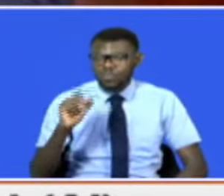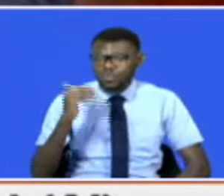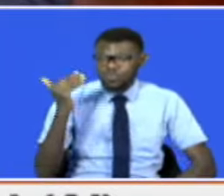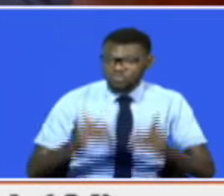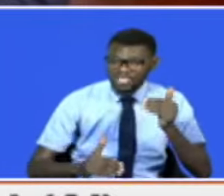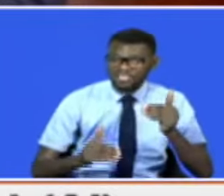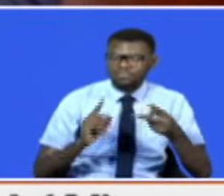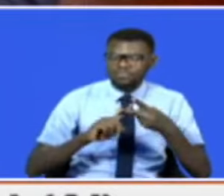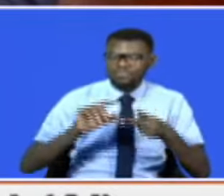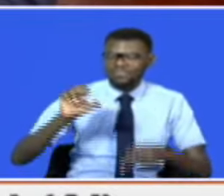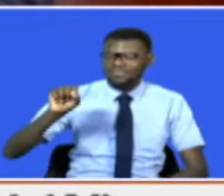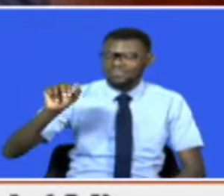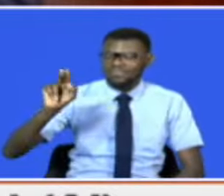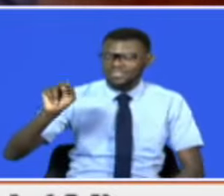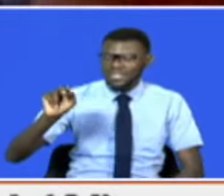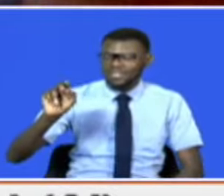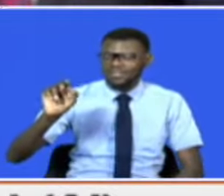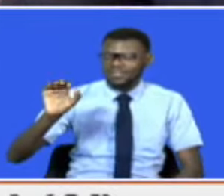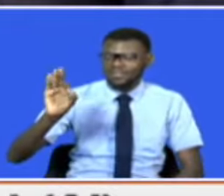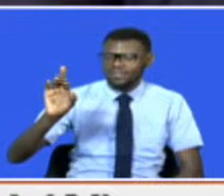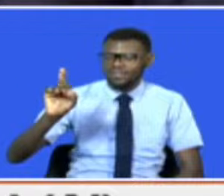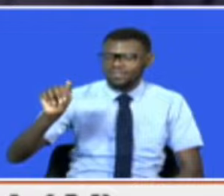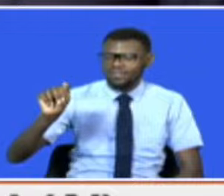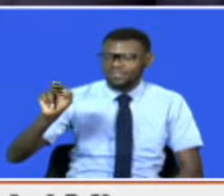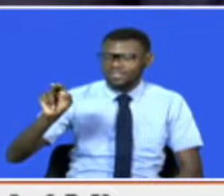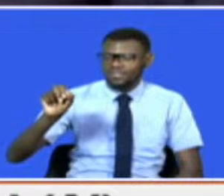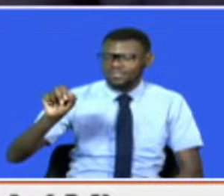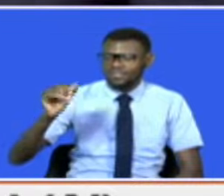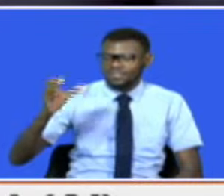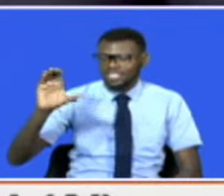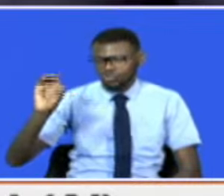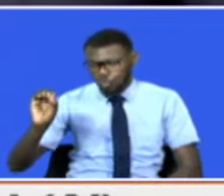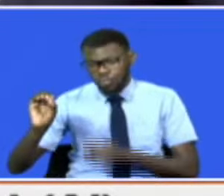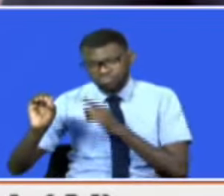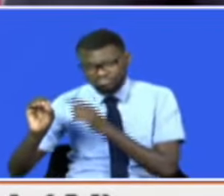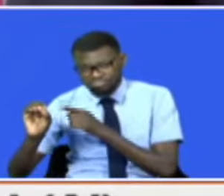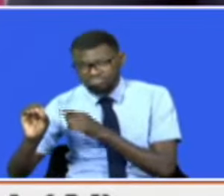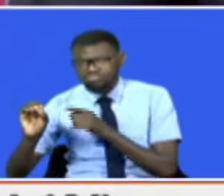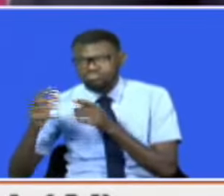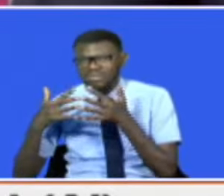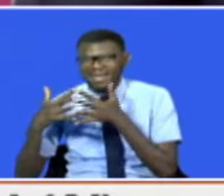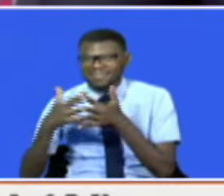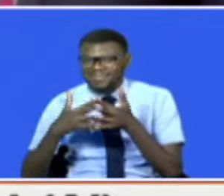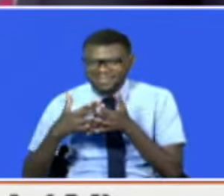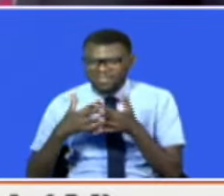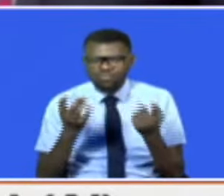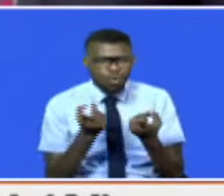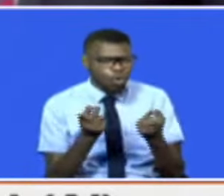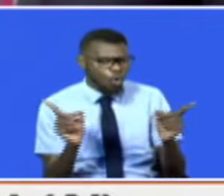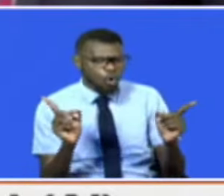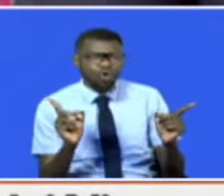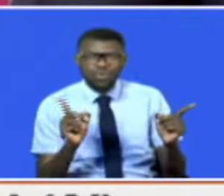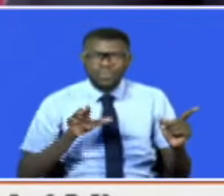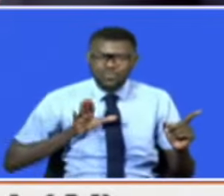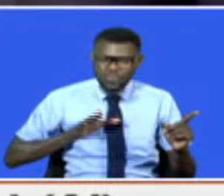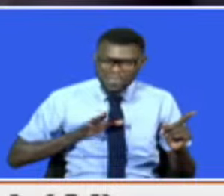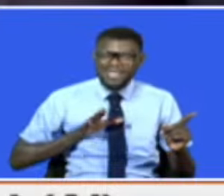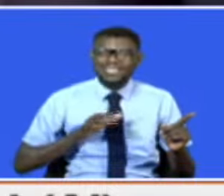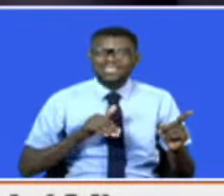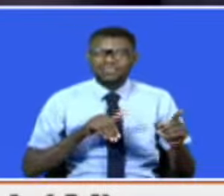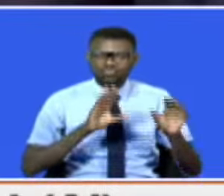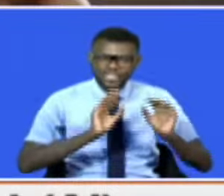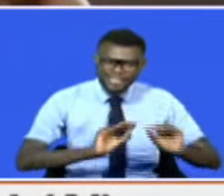cha San Francisco, California, mahafala hao 90 ambao wote ni wa kike walipokea mafunzo ya jinsi ya kukabiliana